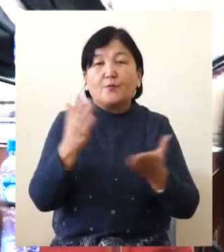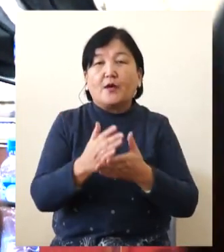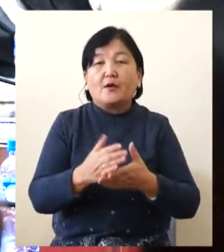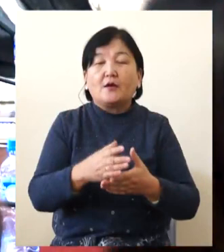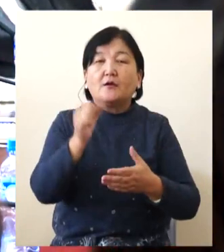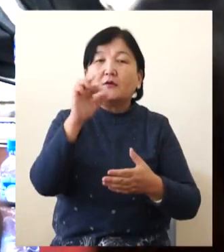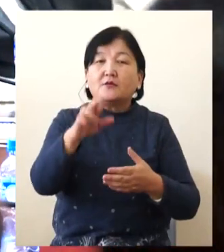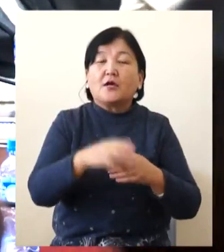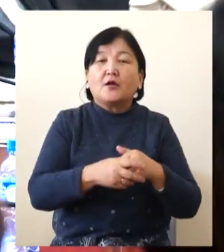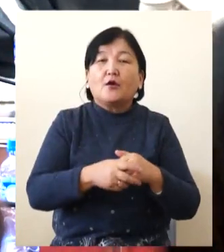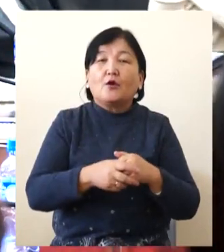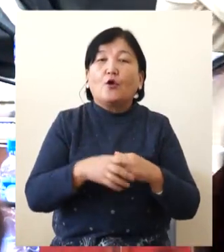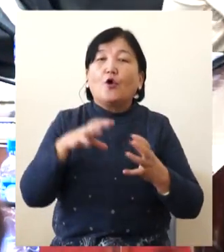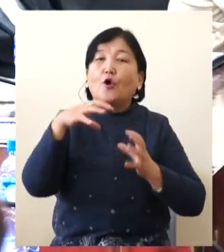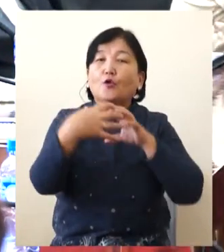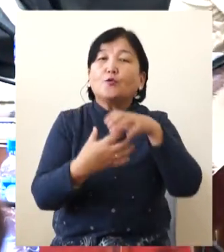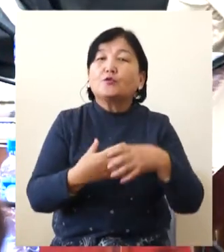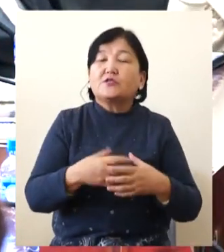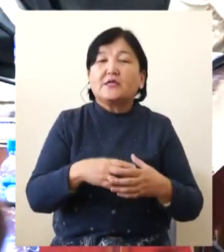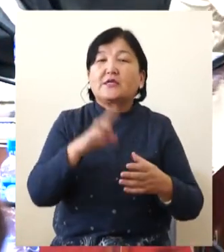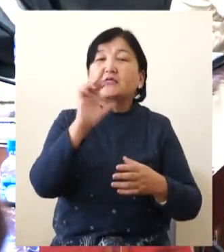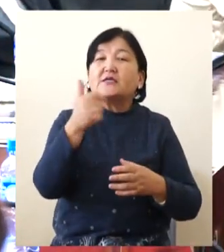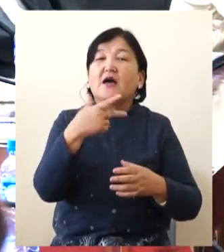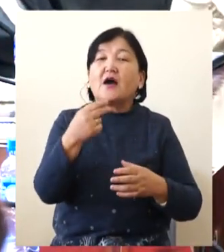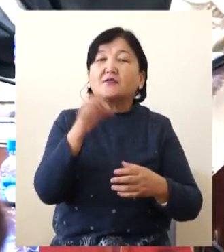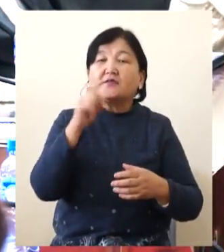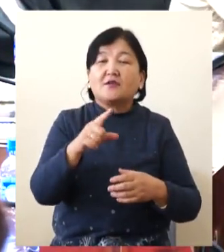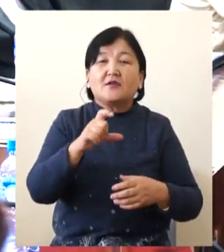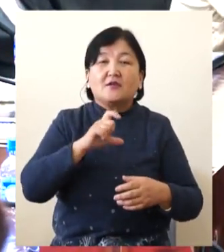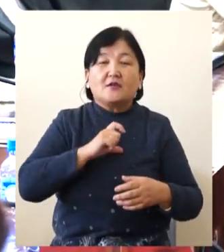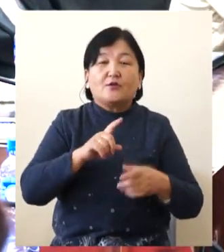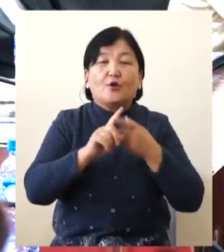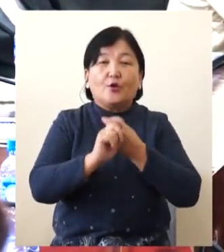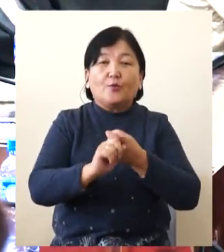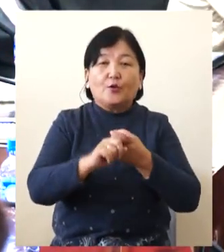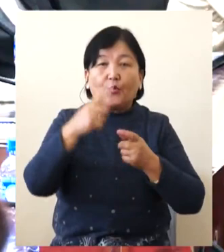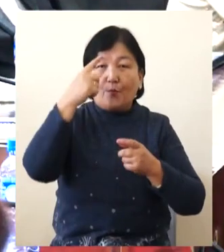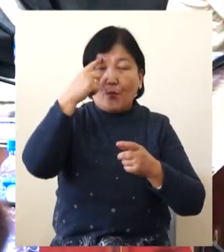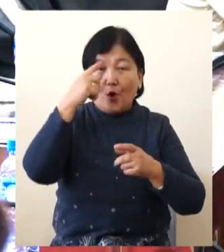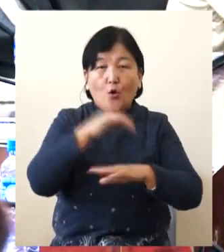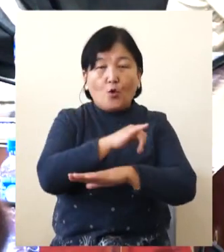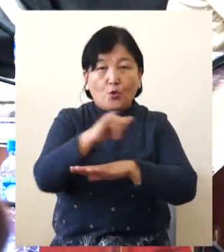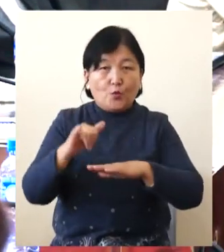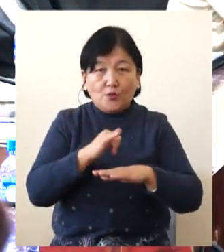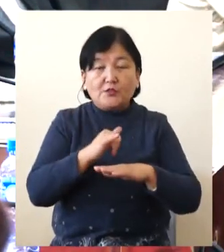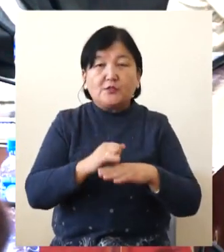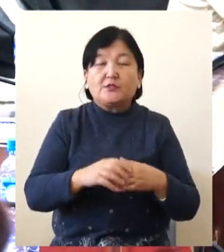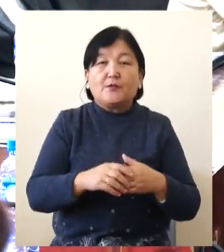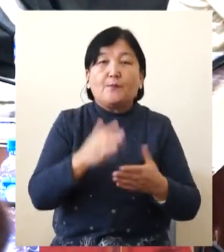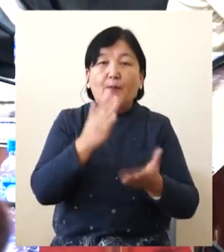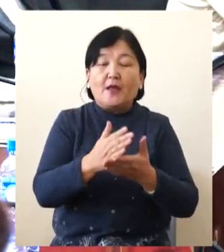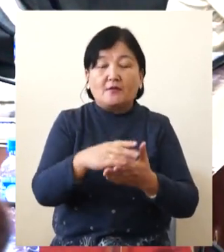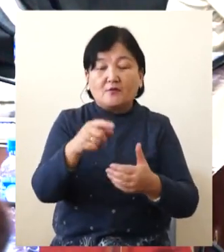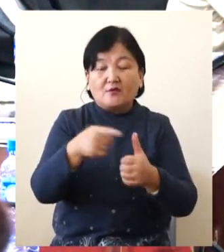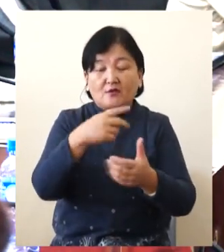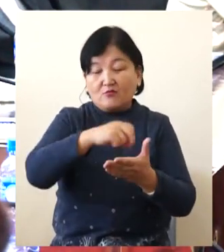А саяхан олон улсын хүний цагаачлал хүндэтсэн тийм гарын шиг манайх Монгол Орсын байдлыг хэлэхэд зурцсан